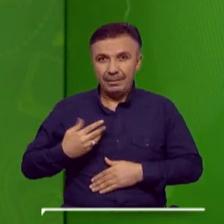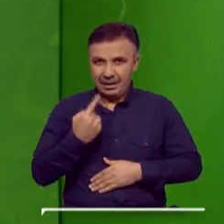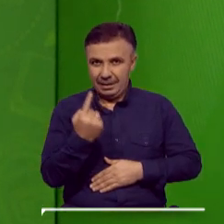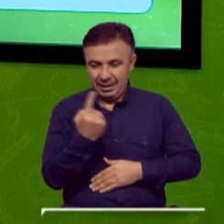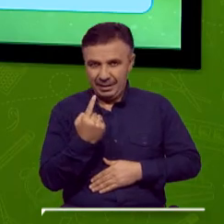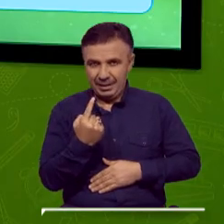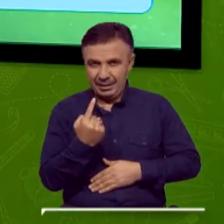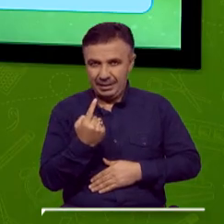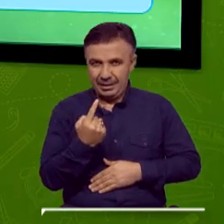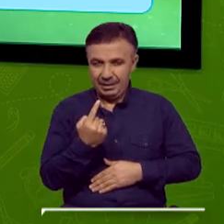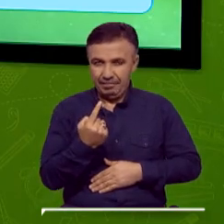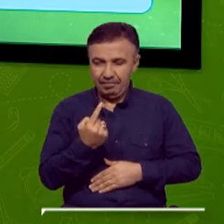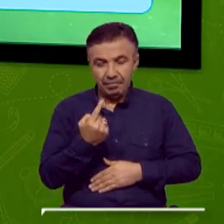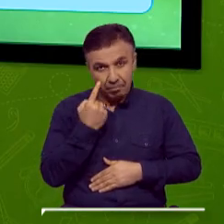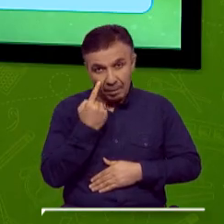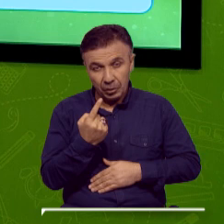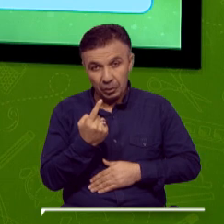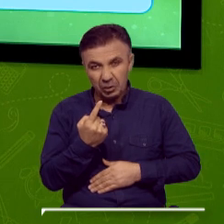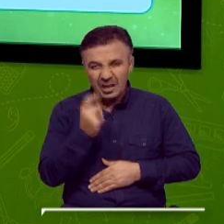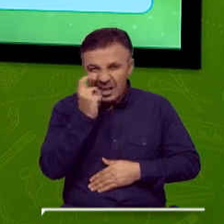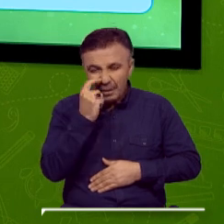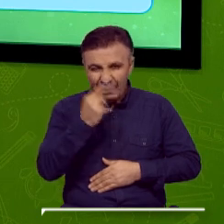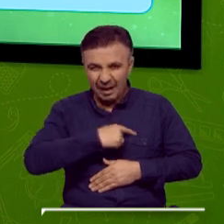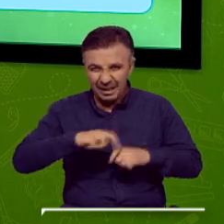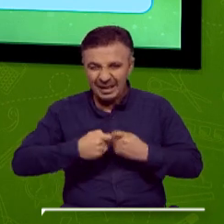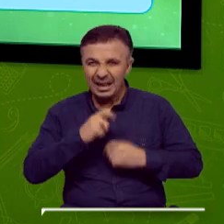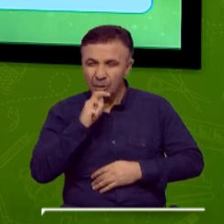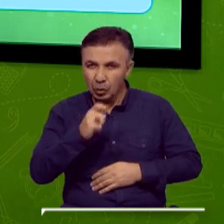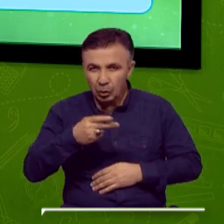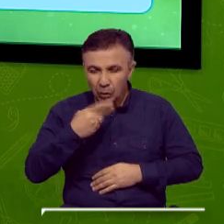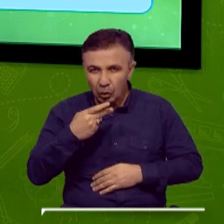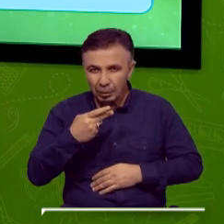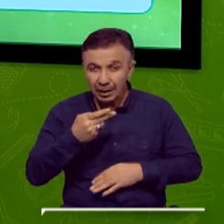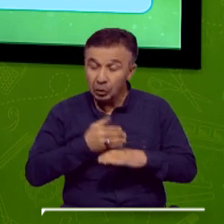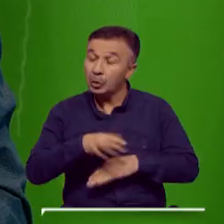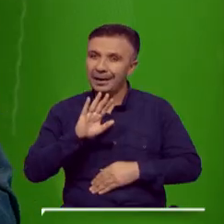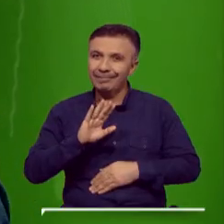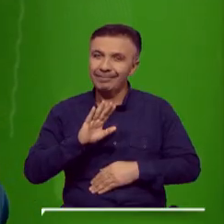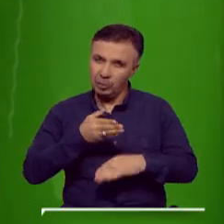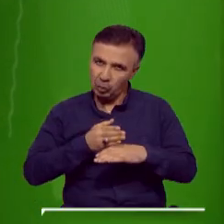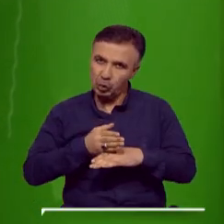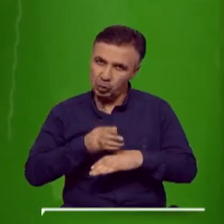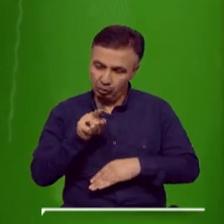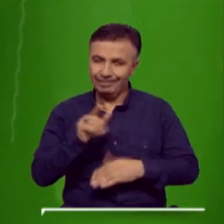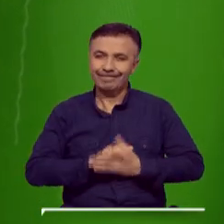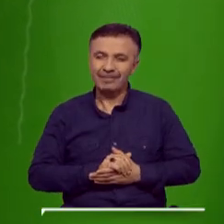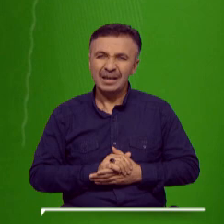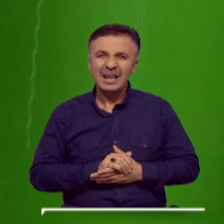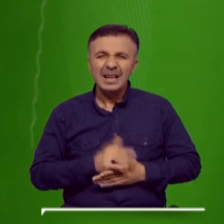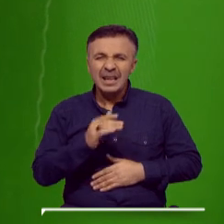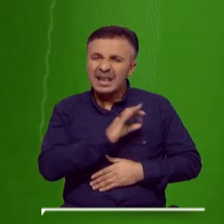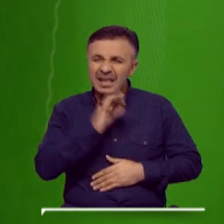bir şık, hemen kaba ve kırıcı söz söylemek. Değerli arkadaşlar, kimseyi